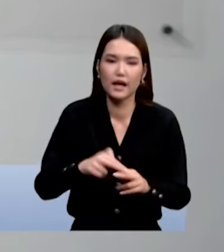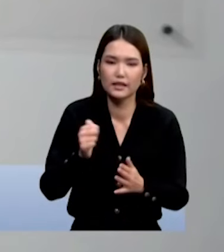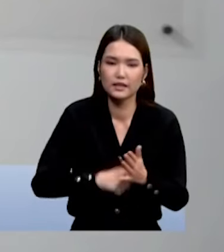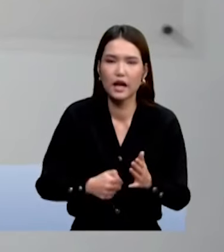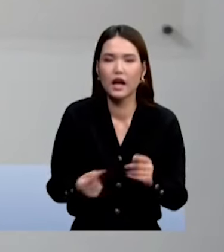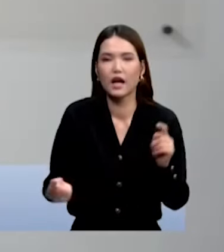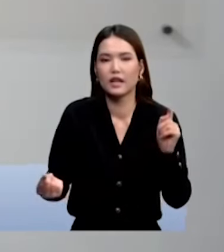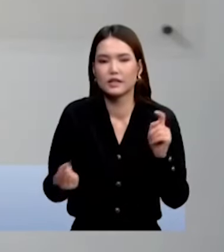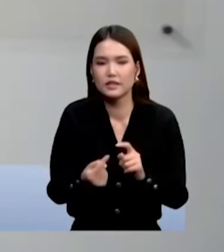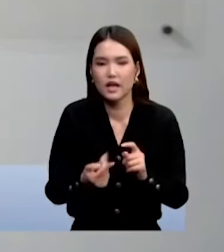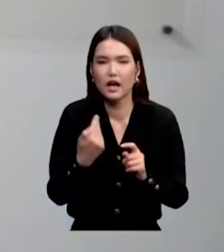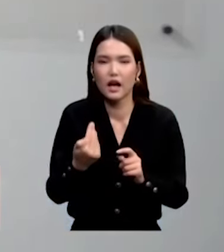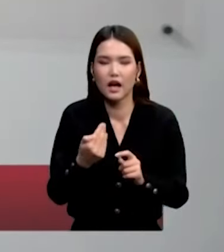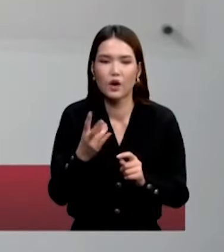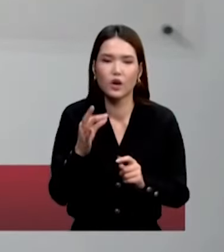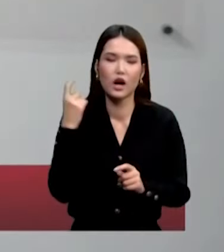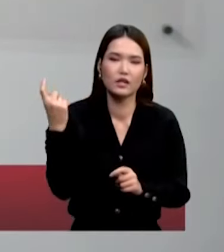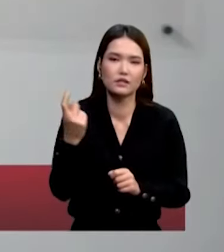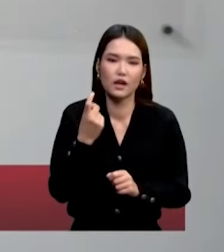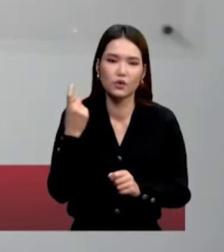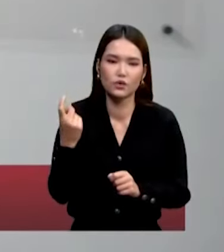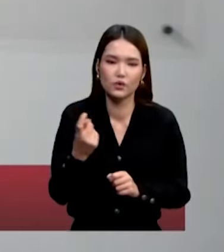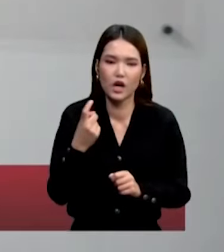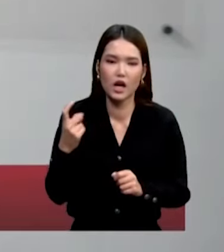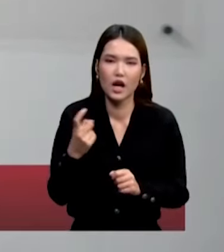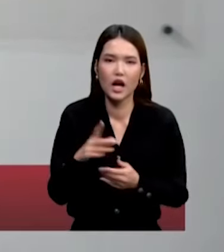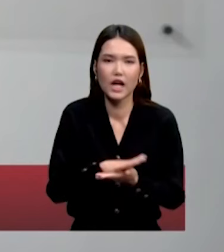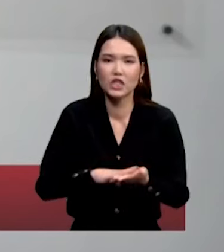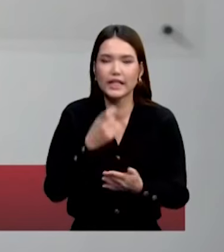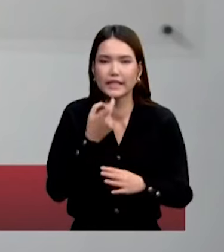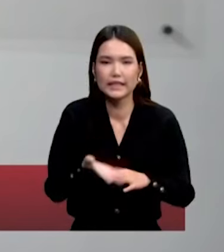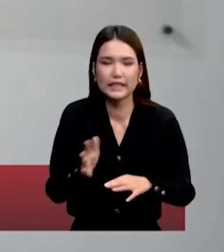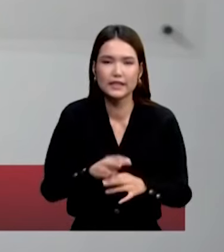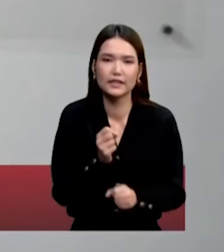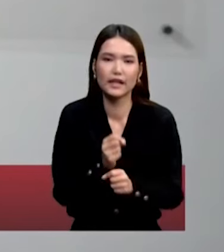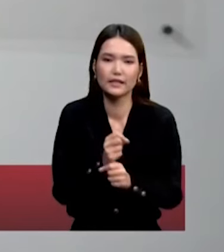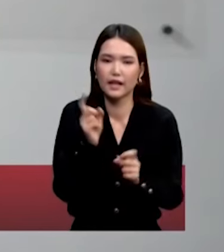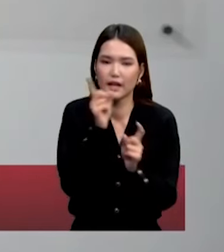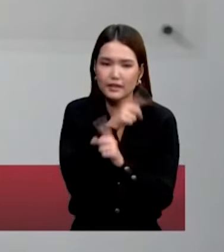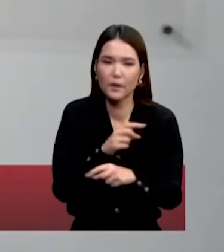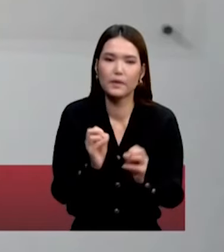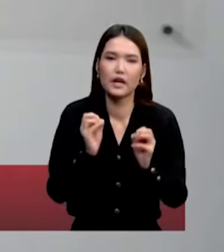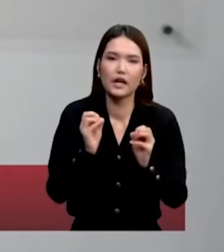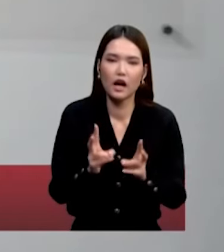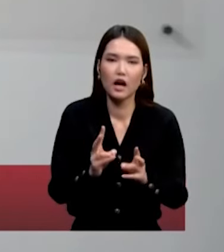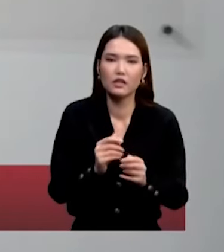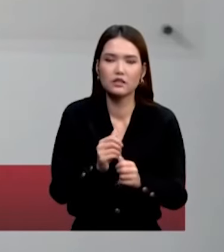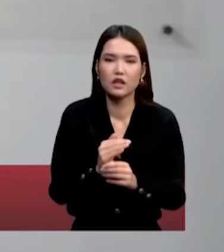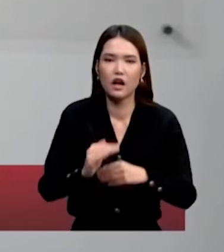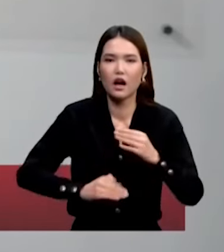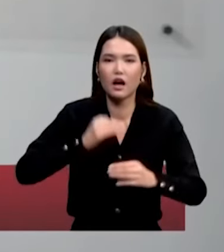сай болып, жаңағы бірақ шаруаға ешқандай қиындық жасамай, осыны қалай біз аттап кете